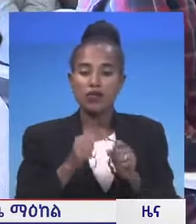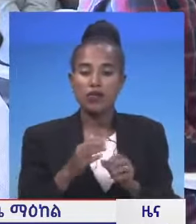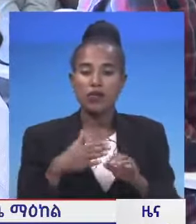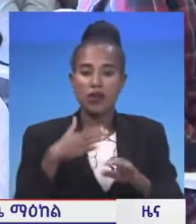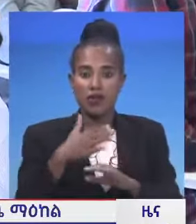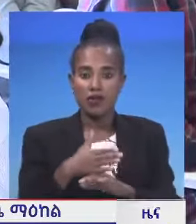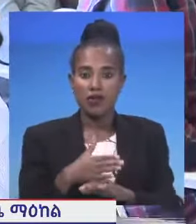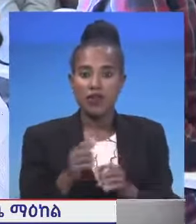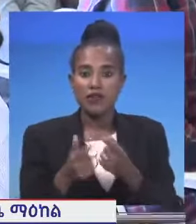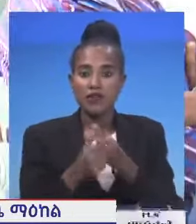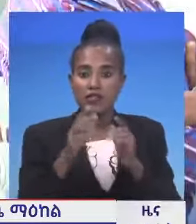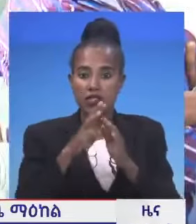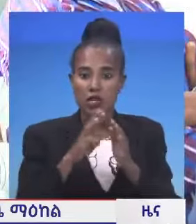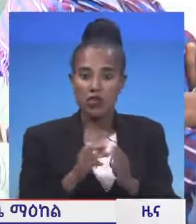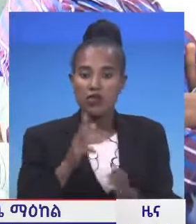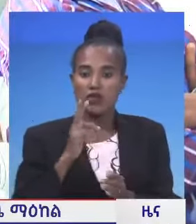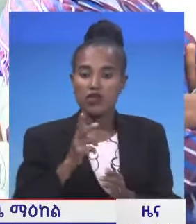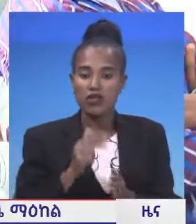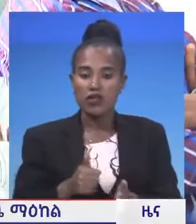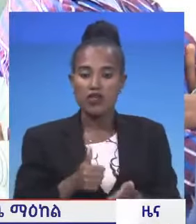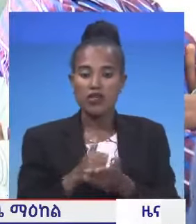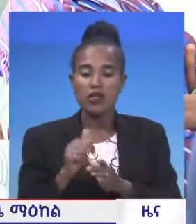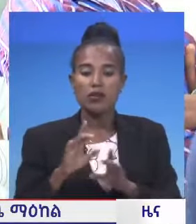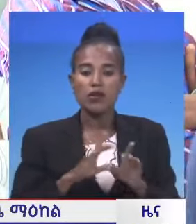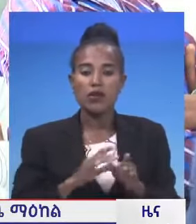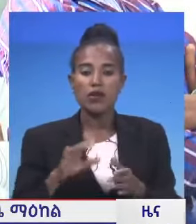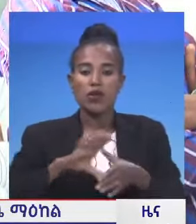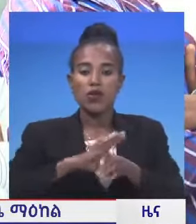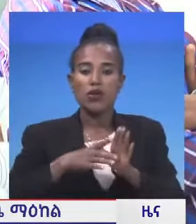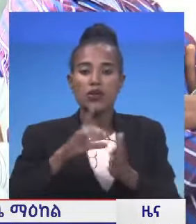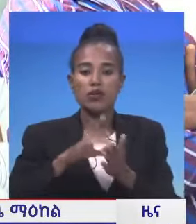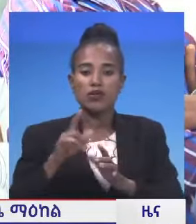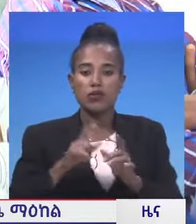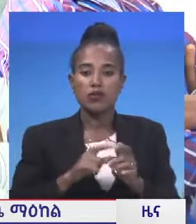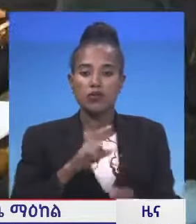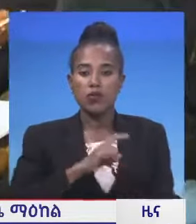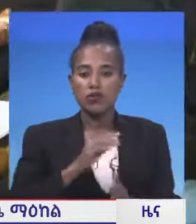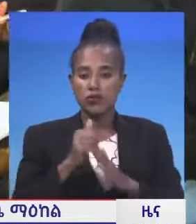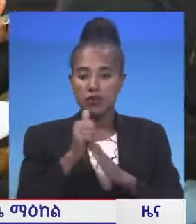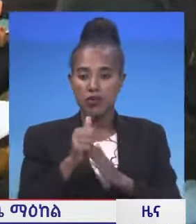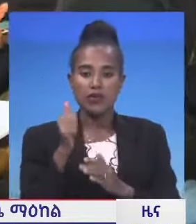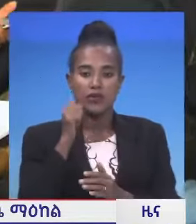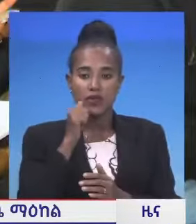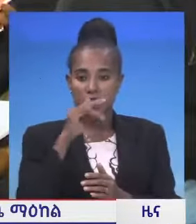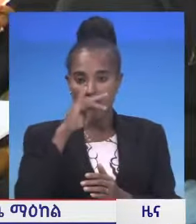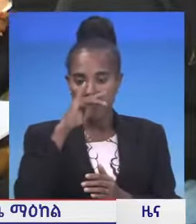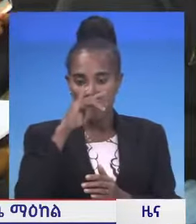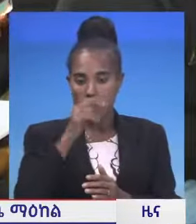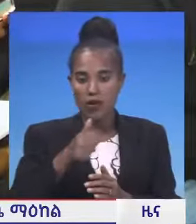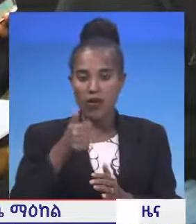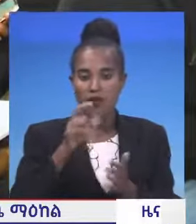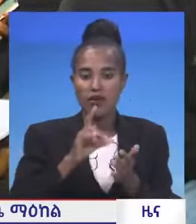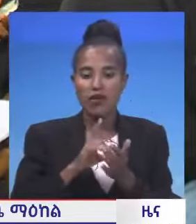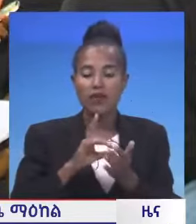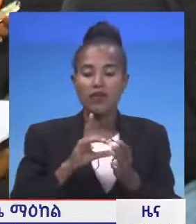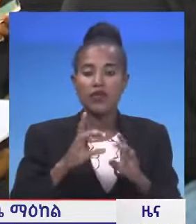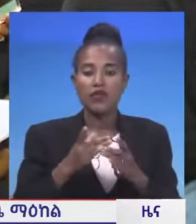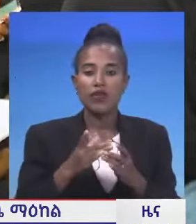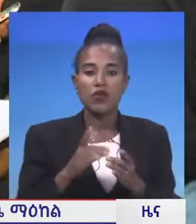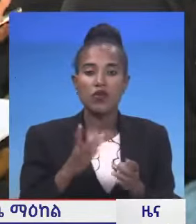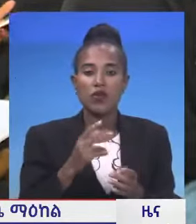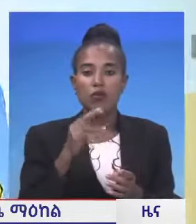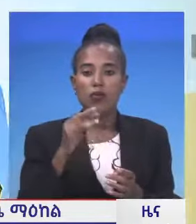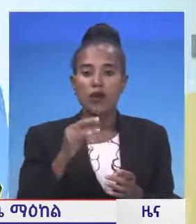ባለፈ የፍትህ ስርዓቱ እንዲፋጠን እገዛ እንደሚያደርግ የጎንደር ከተማ አስተዳደር ፖሊስ መምሪያ ሴቶች ህጻናት ዋና ክፍል ኃላፊ ኮማንደር